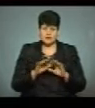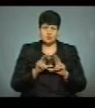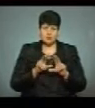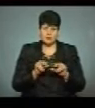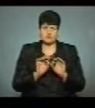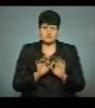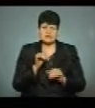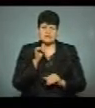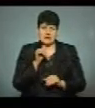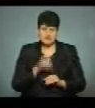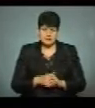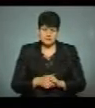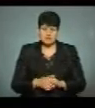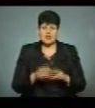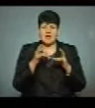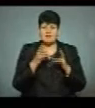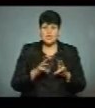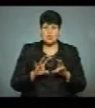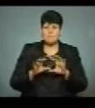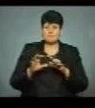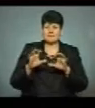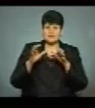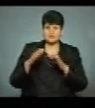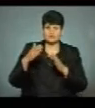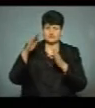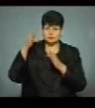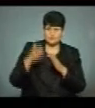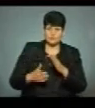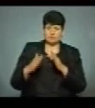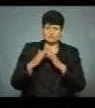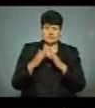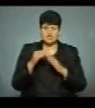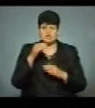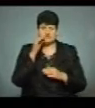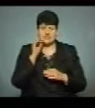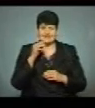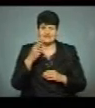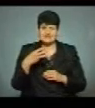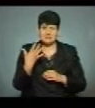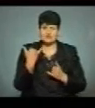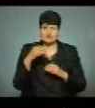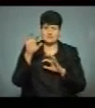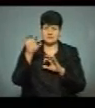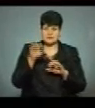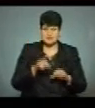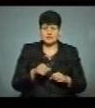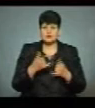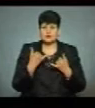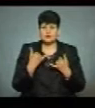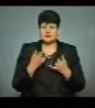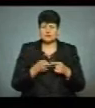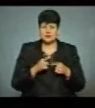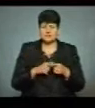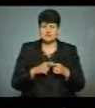завтра. Аварійну плитку з фасаду будинку в центрі Тернополя на Шевченка, 35, сьогодні знімають. Про це повідомив головний